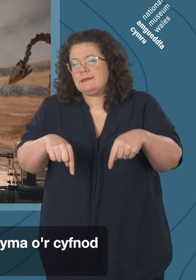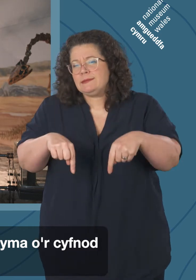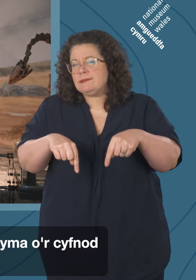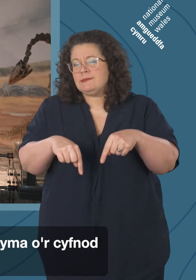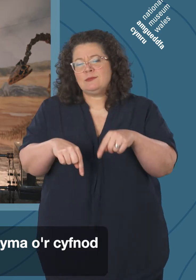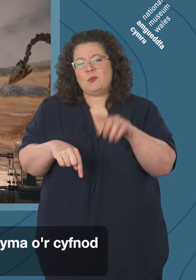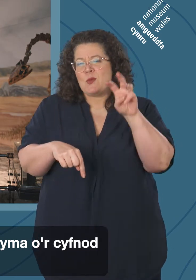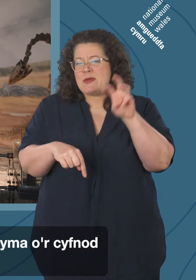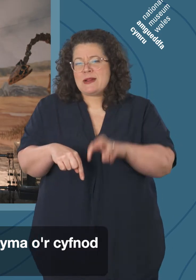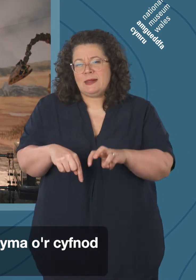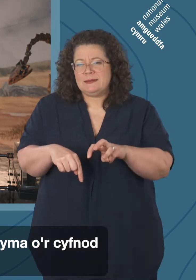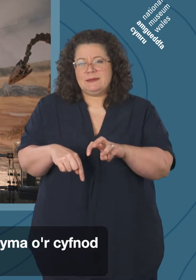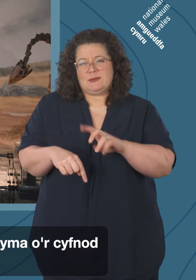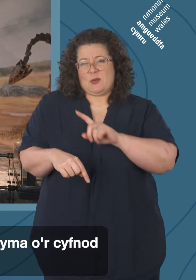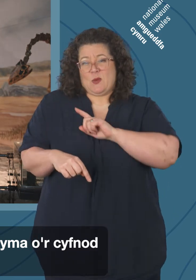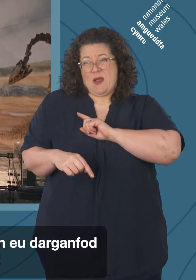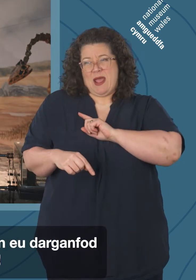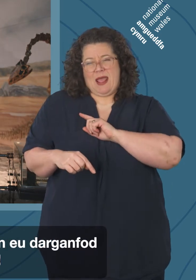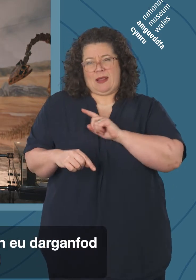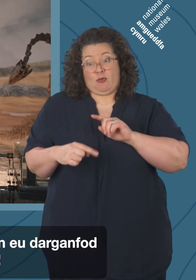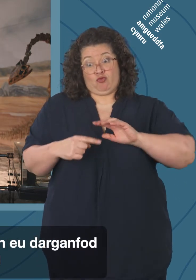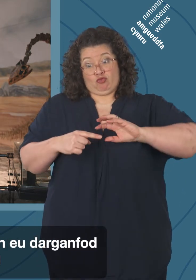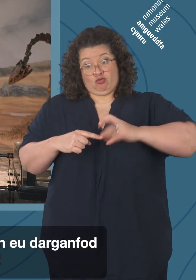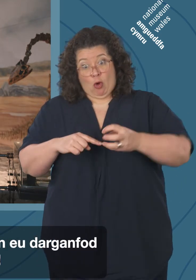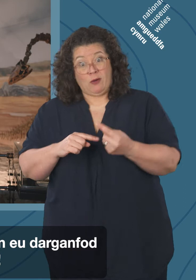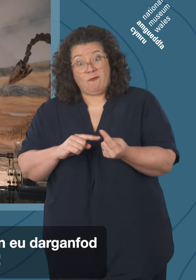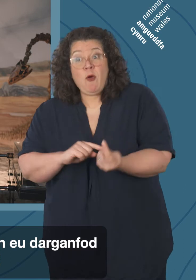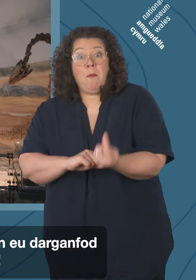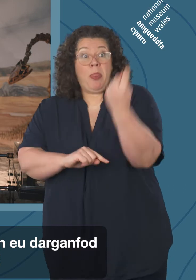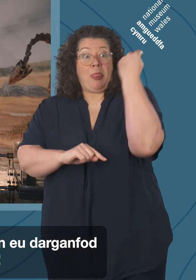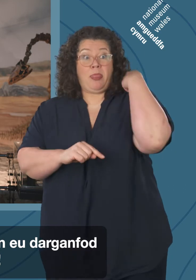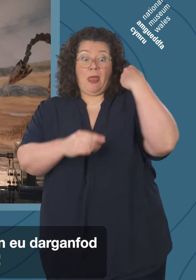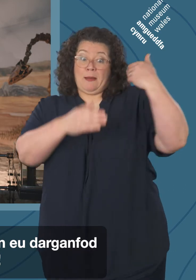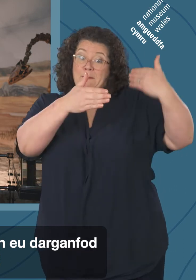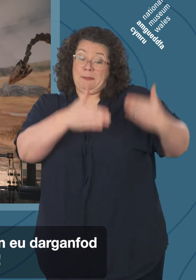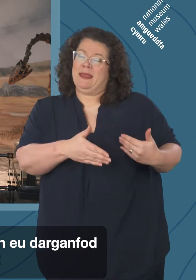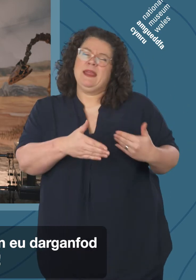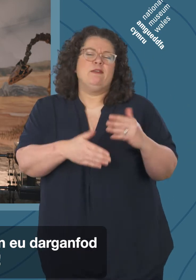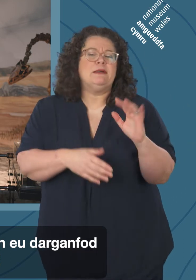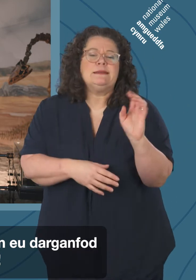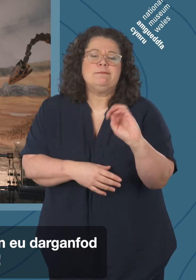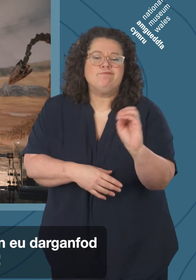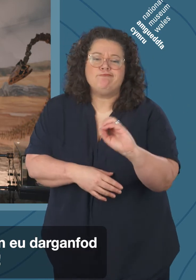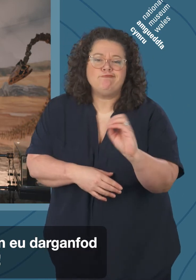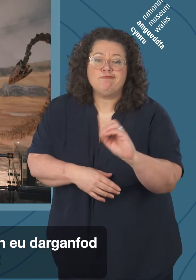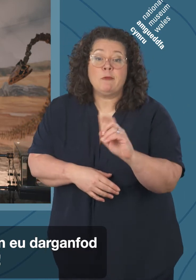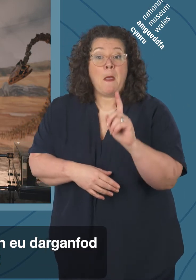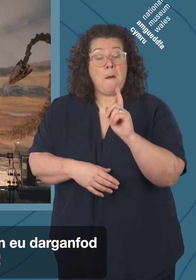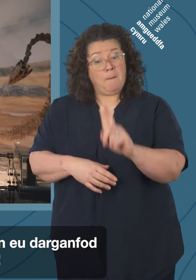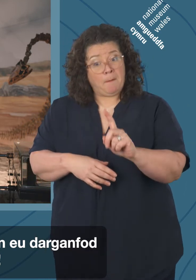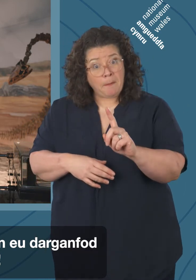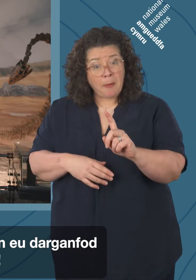greu iau am o'r cofnod hwnnw. Ond, mae dainosauriad rydyn ni'n darganfod yn Nghymru